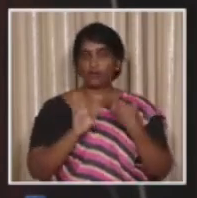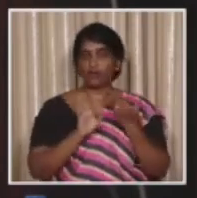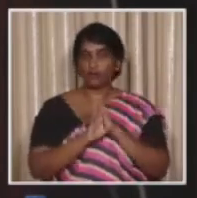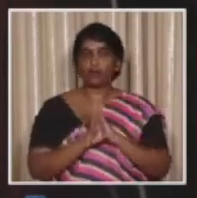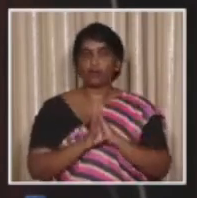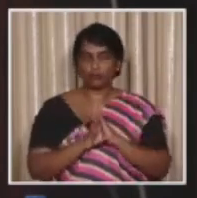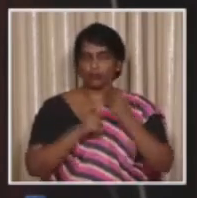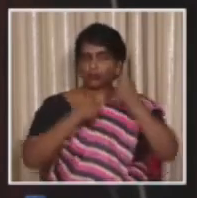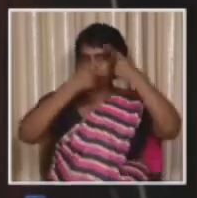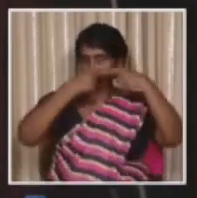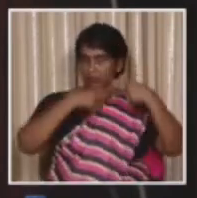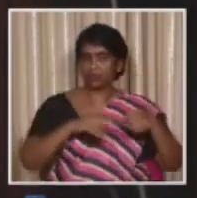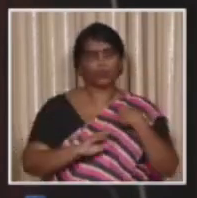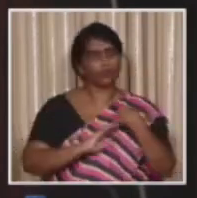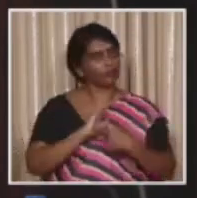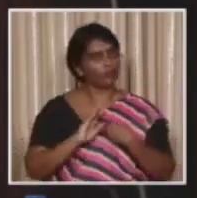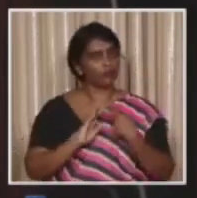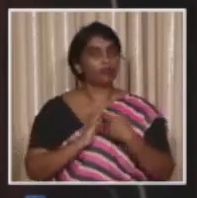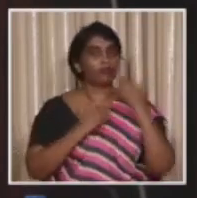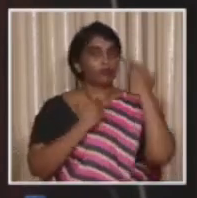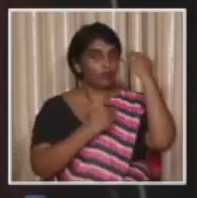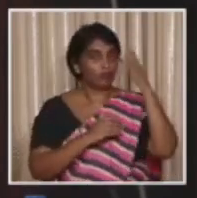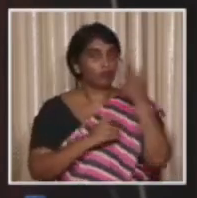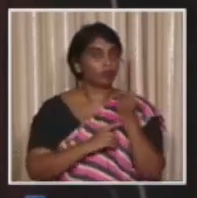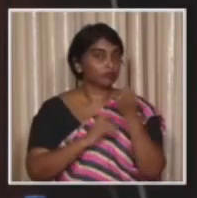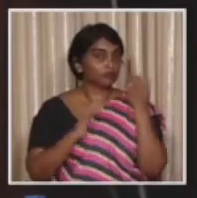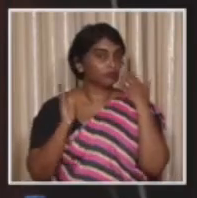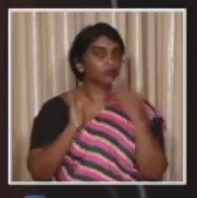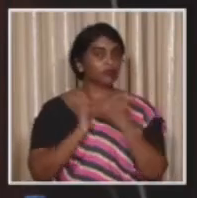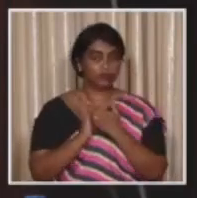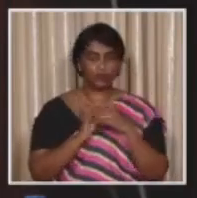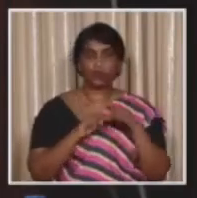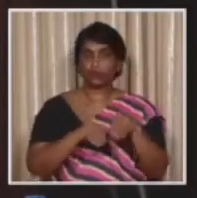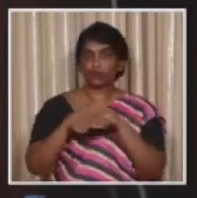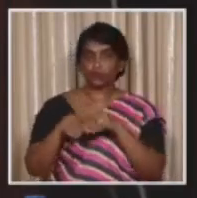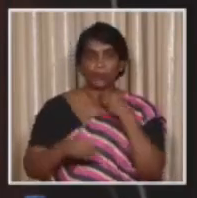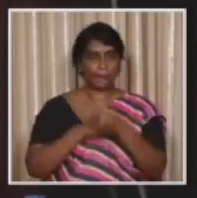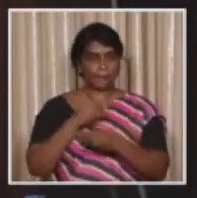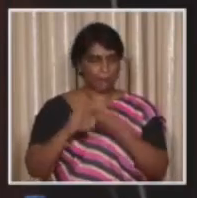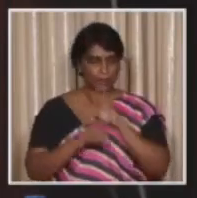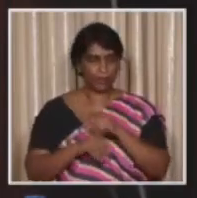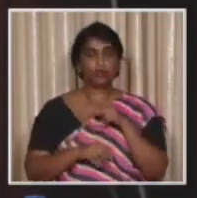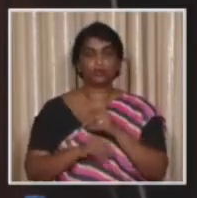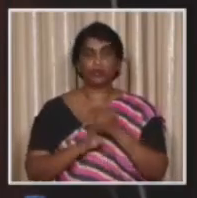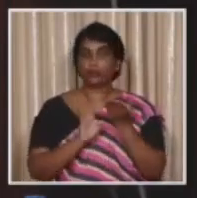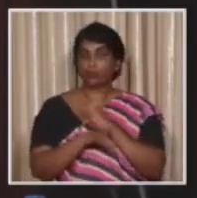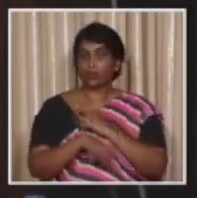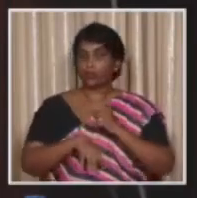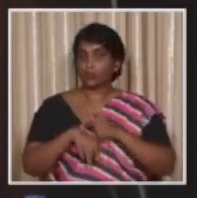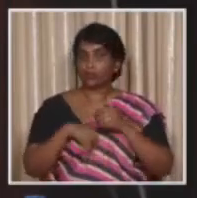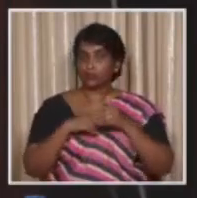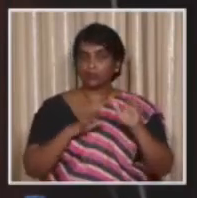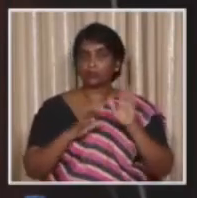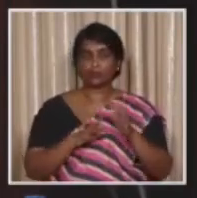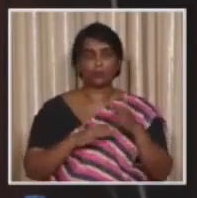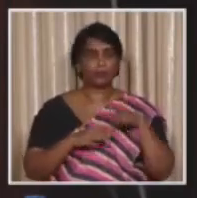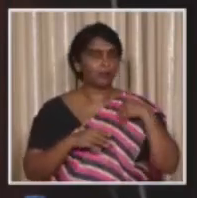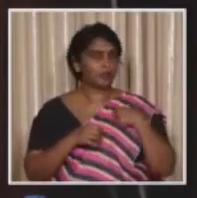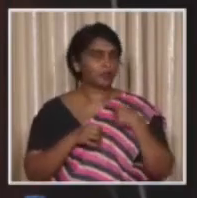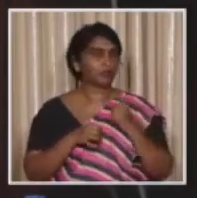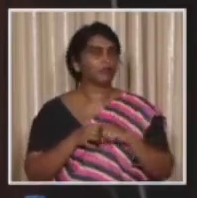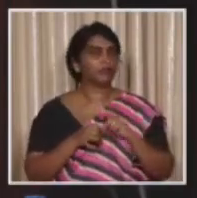කරුණා කාරණාවක්. අපේ රටේ අපනයන ආර්ථිකය රැඳෙන්නේ අපනයන කෘෂි නිෂ්පාදනත් එක්ක. දැන් පහුගිය කාල පරිච්ඡේදයේ අපිට තිබෙන ප්‍රධාන ප්‍රශ්නයක්